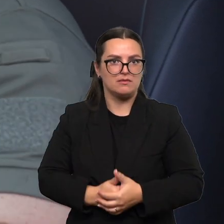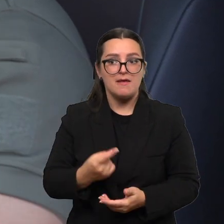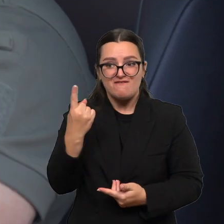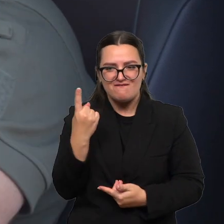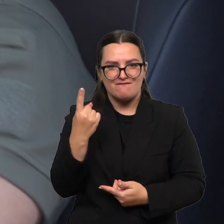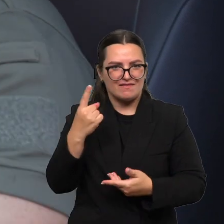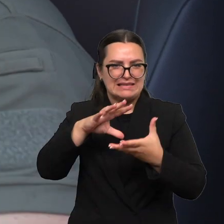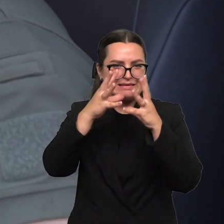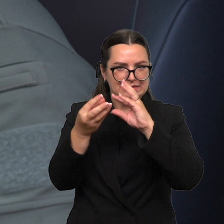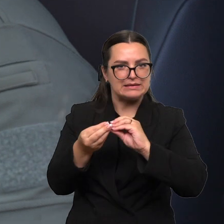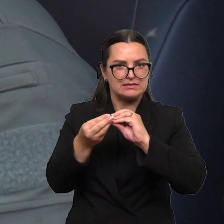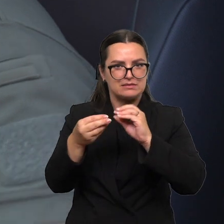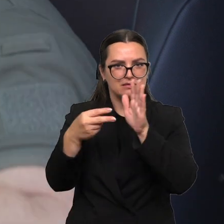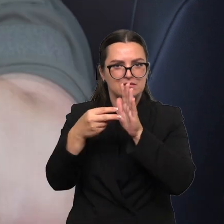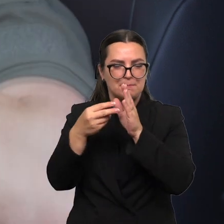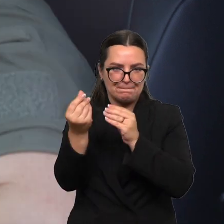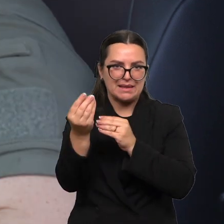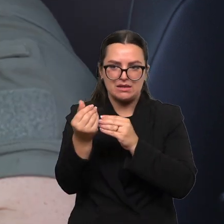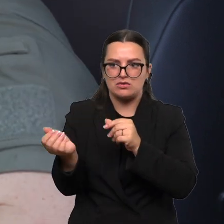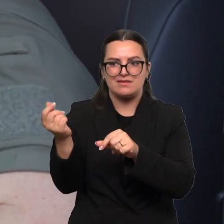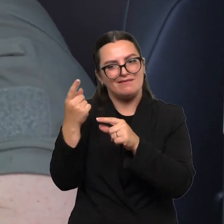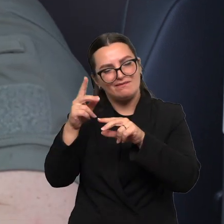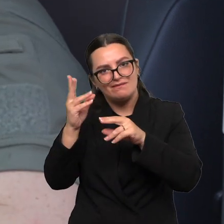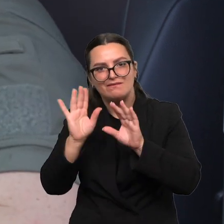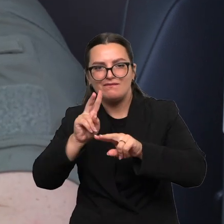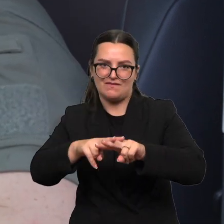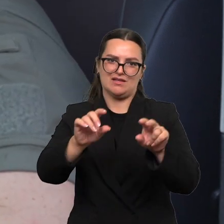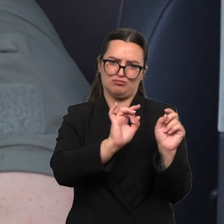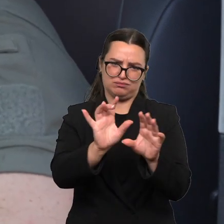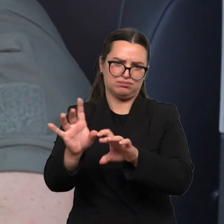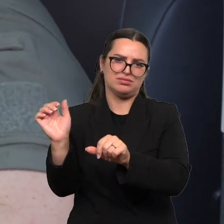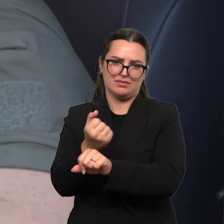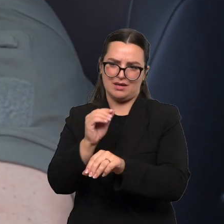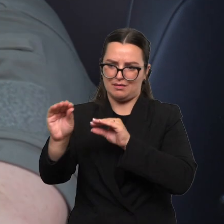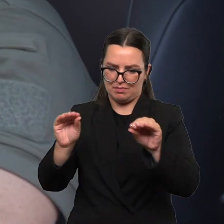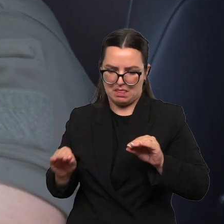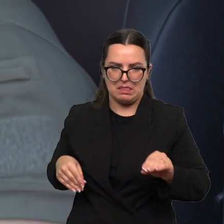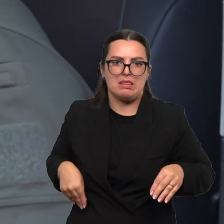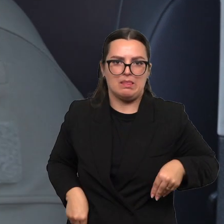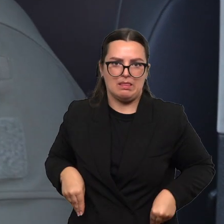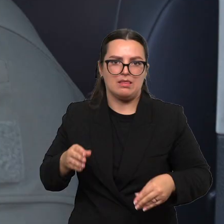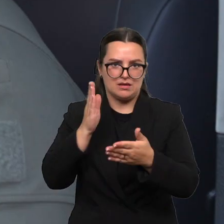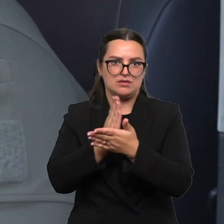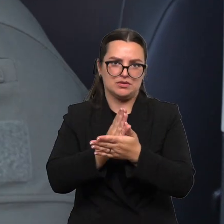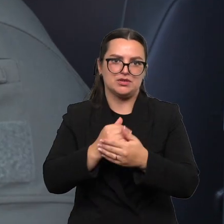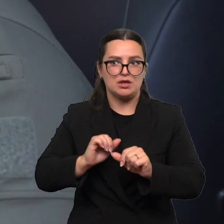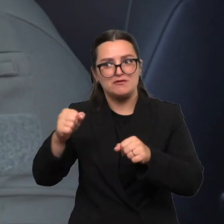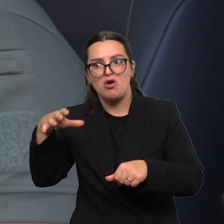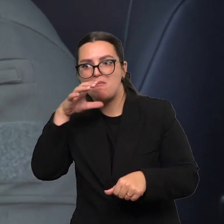visą sumą, ne viską, ką turim vienoj piniginiai. Labai lengvas netekimas. Nuo pametimo iki apiplėšimo.